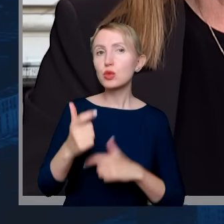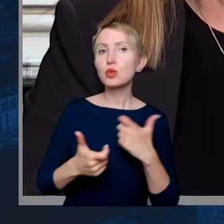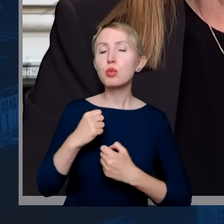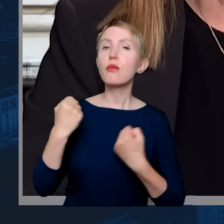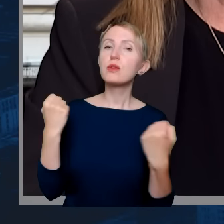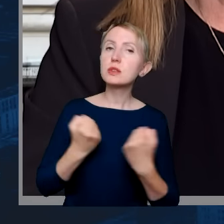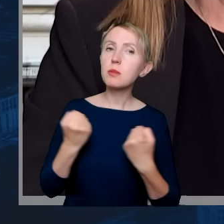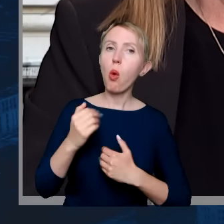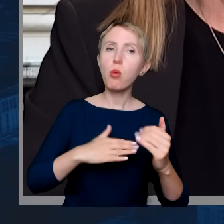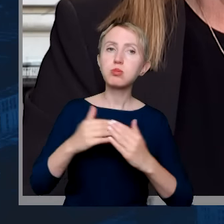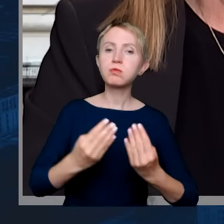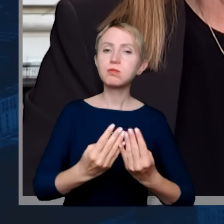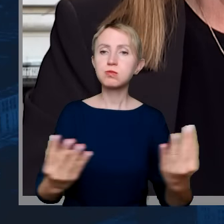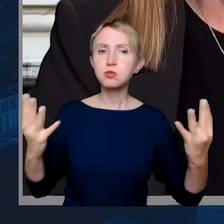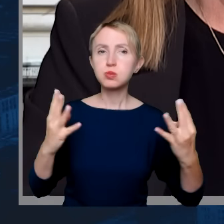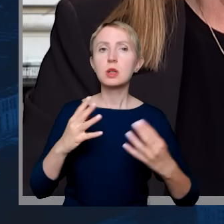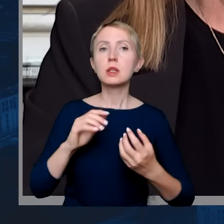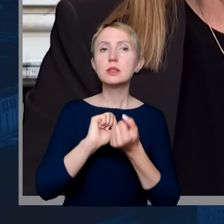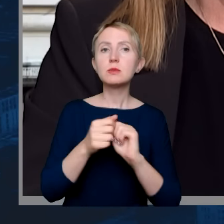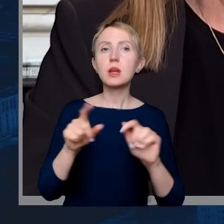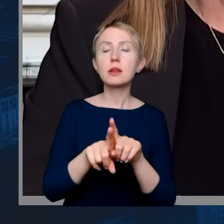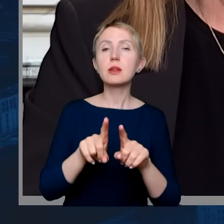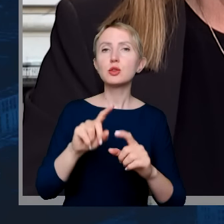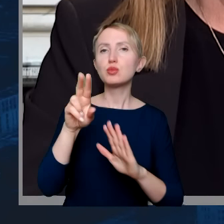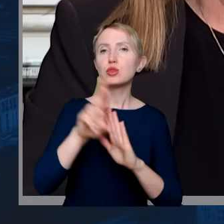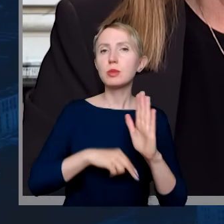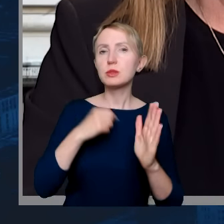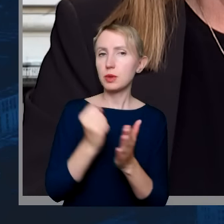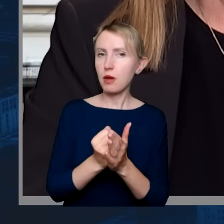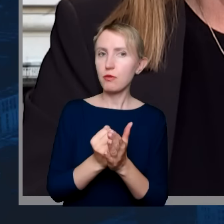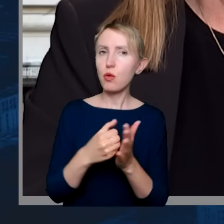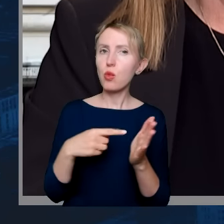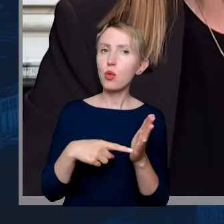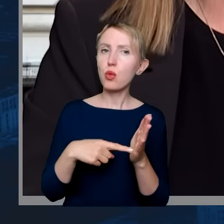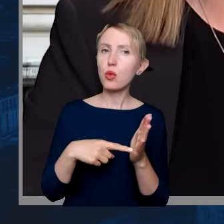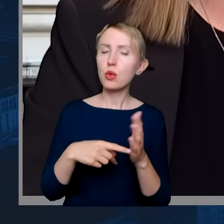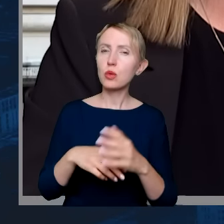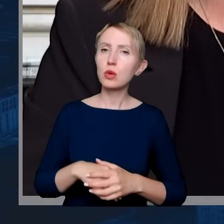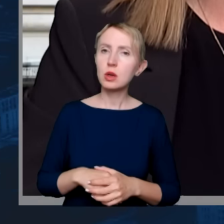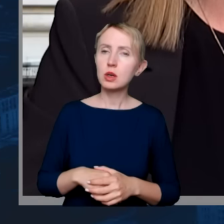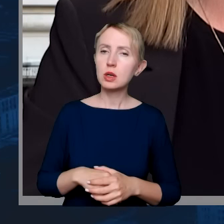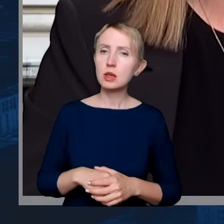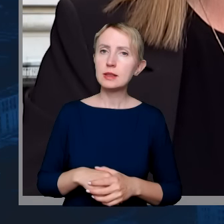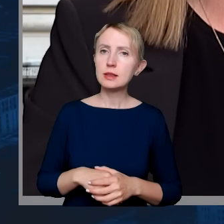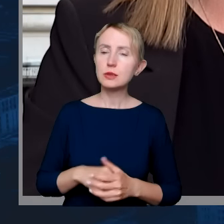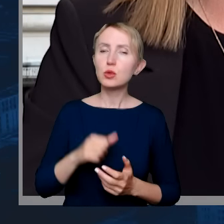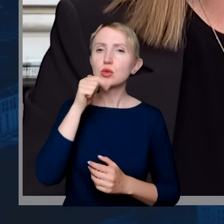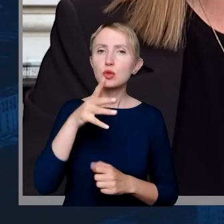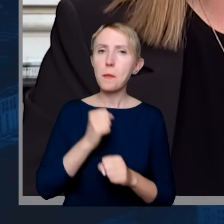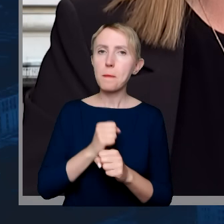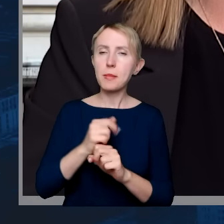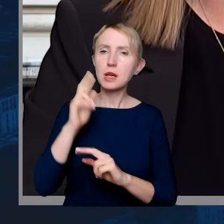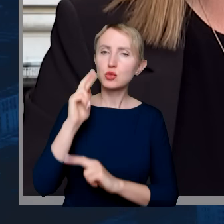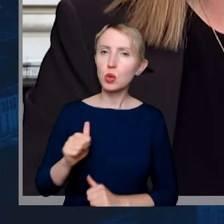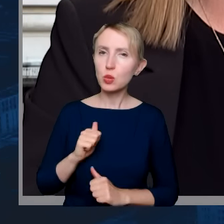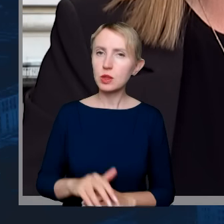i zmianę też przepisów prawnych odnoszących się do także działalności codziennej żołnierzy,